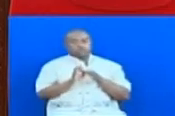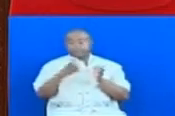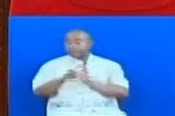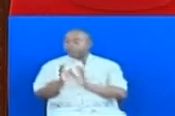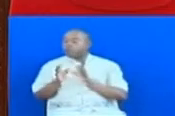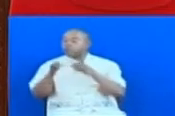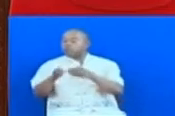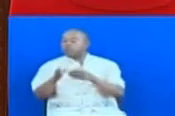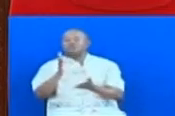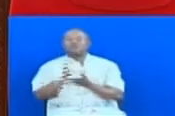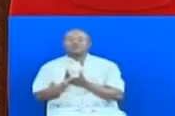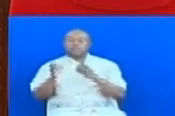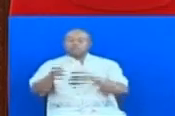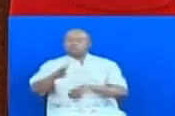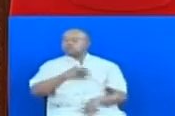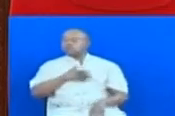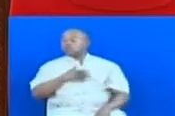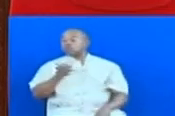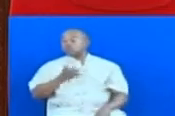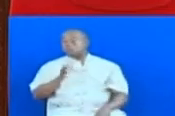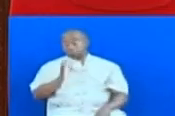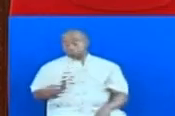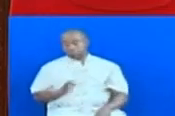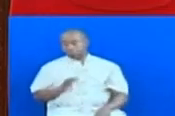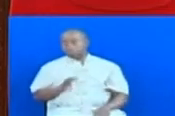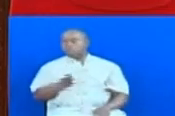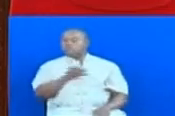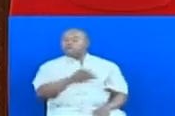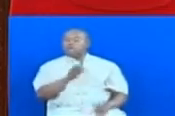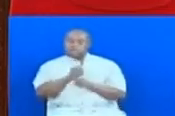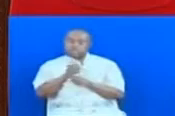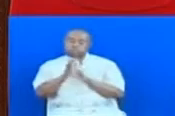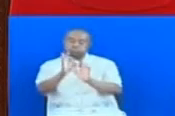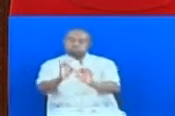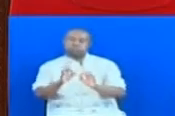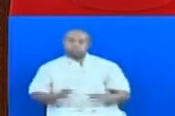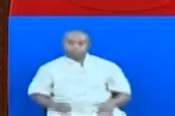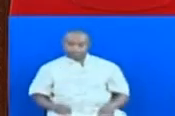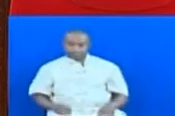kamati imejisikia sasa ipo katika hali nzuri ya kufanya kazi yake. Lakini